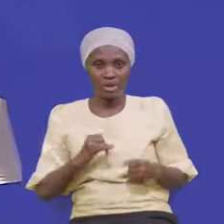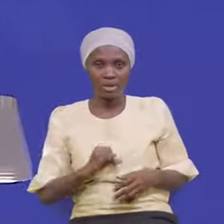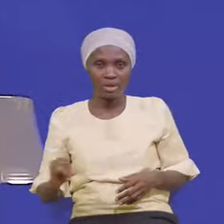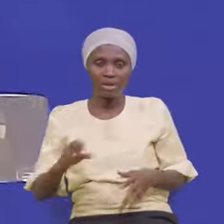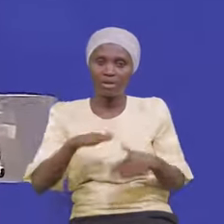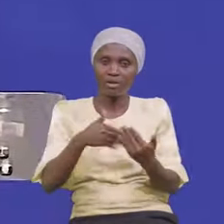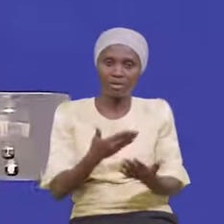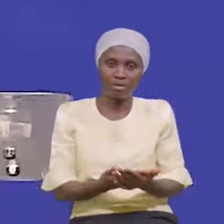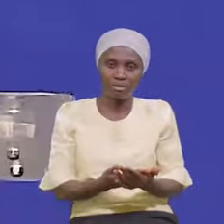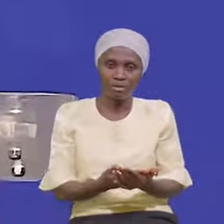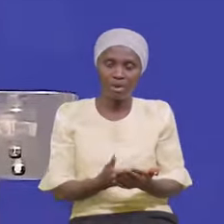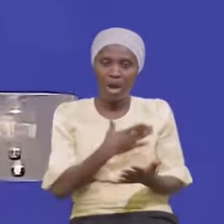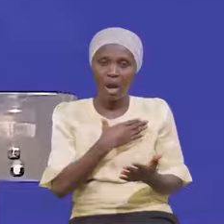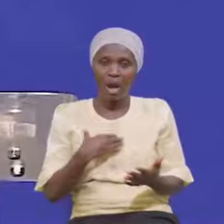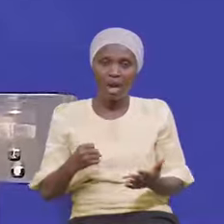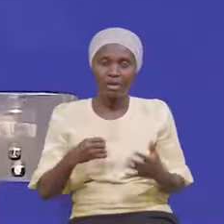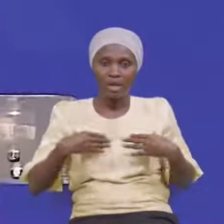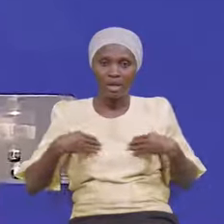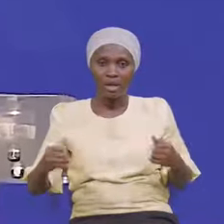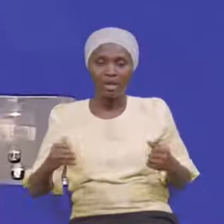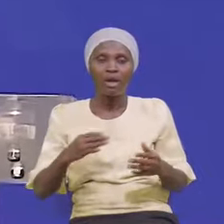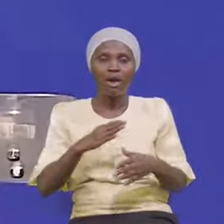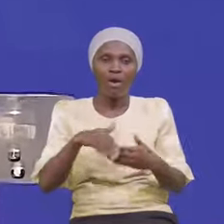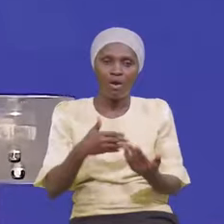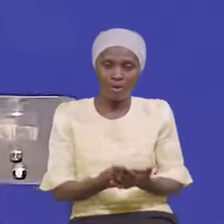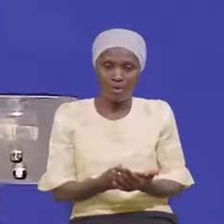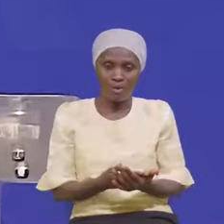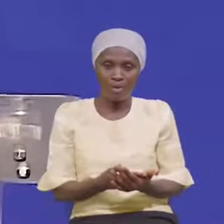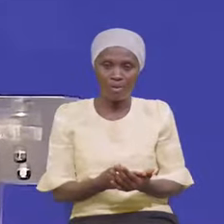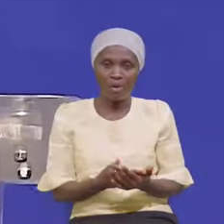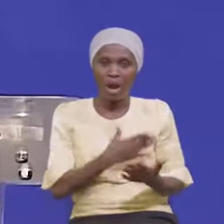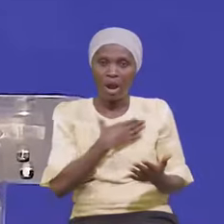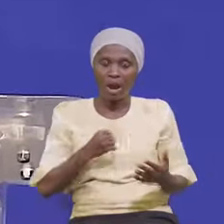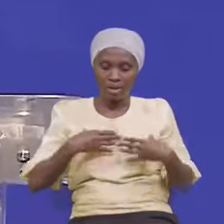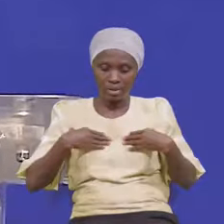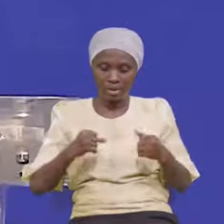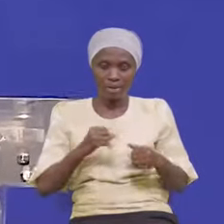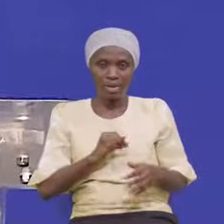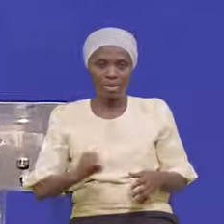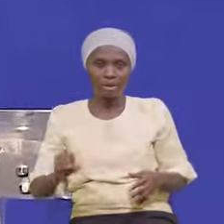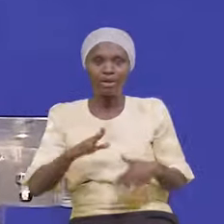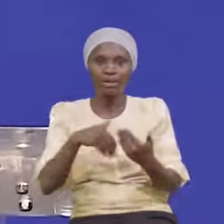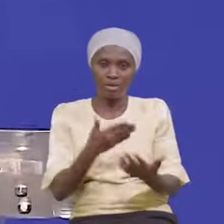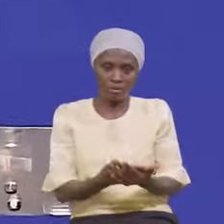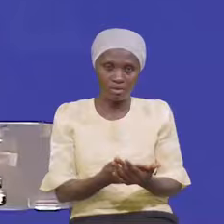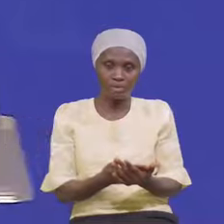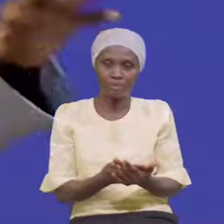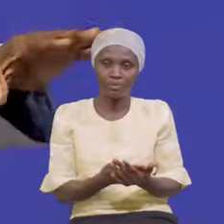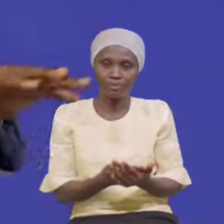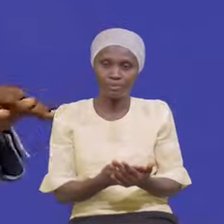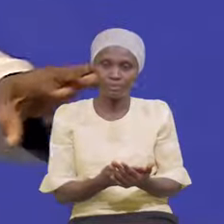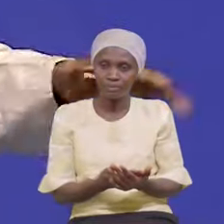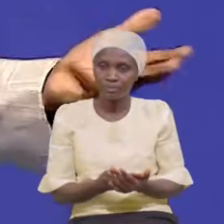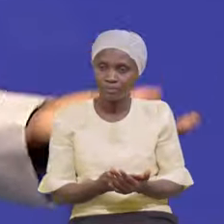అందరిని స్వస్థపరిచారు. And healing all. అందరిని స్వస్థపరిచారు. And healing all. అందరిని స్వస్థపరిచారు. You